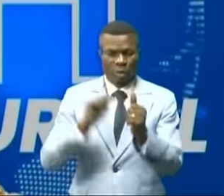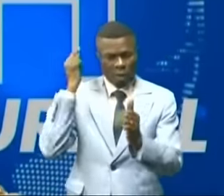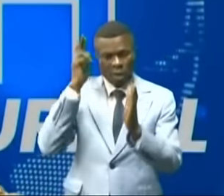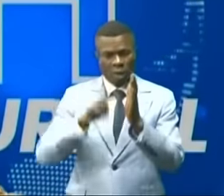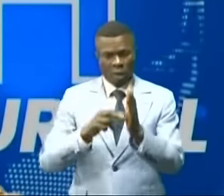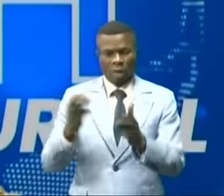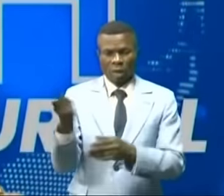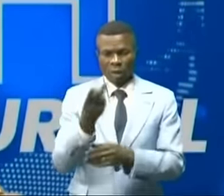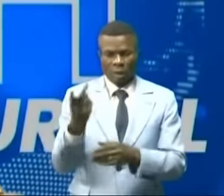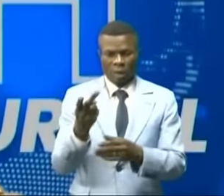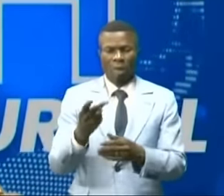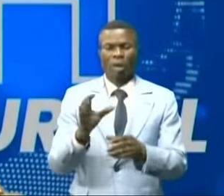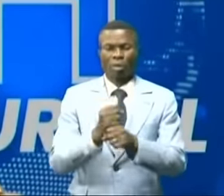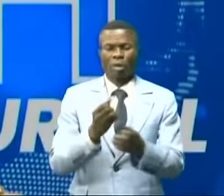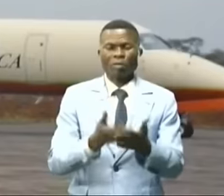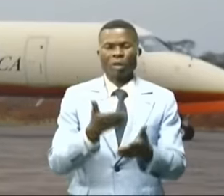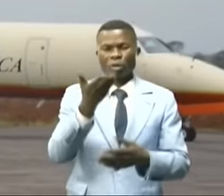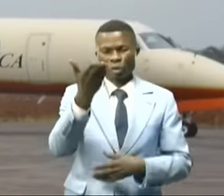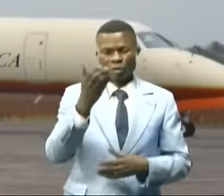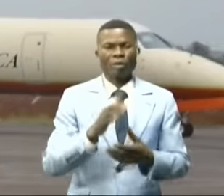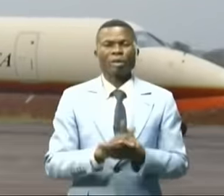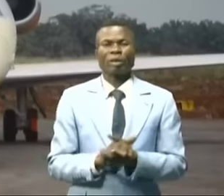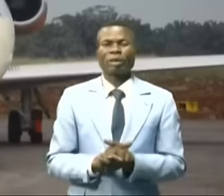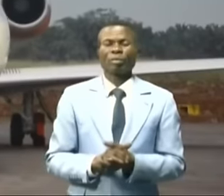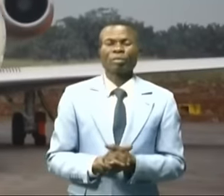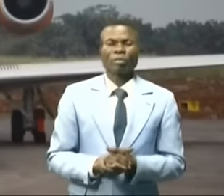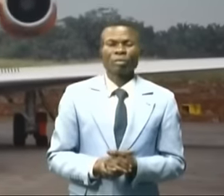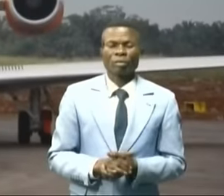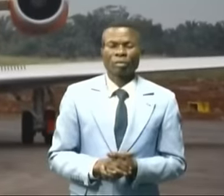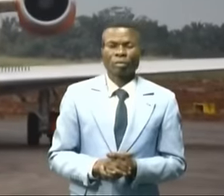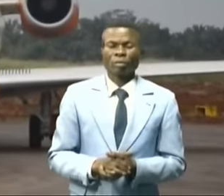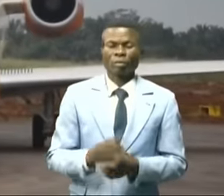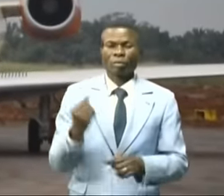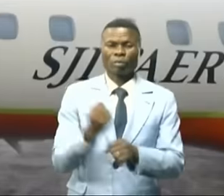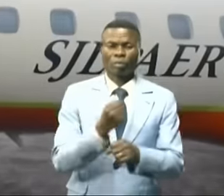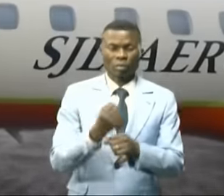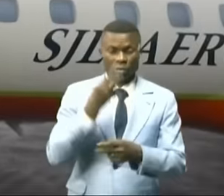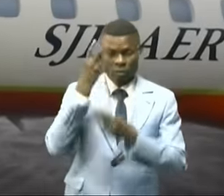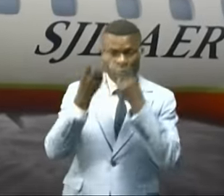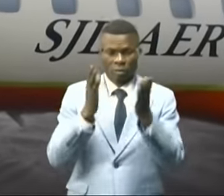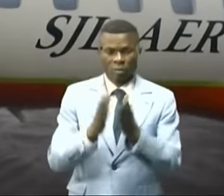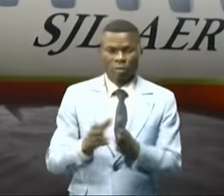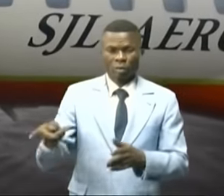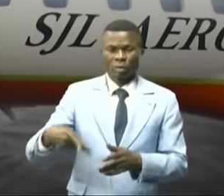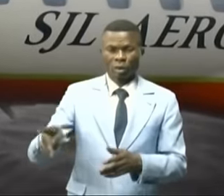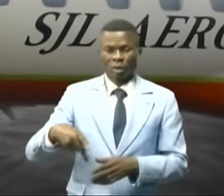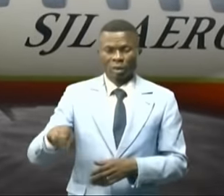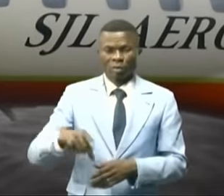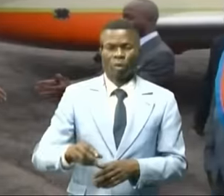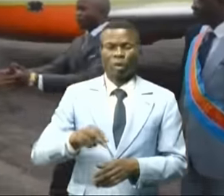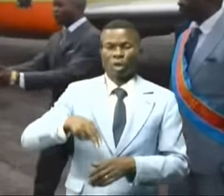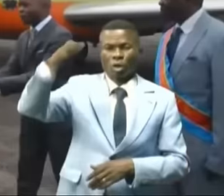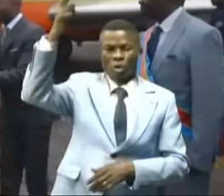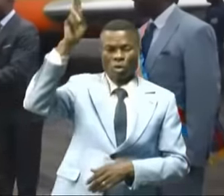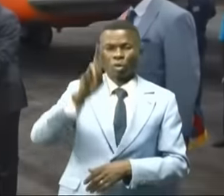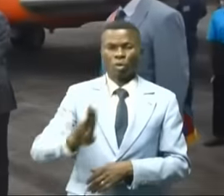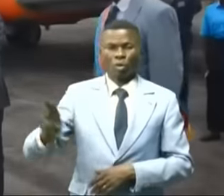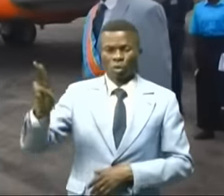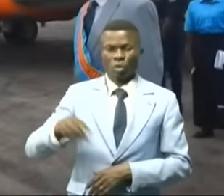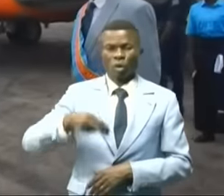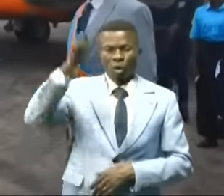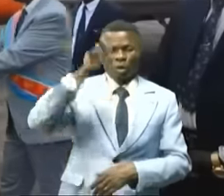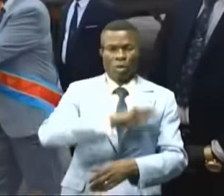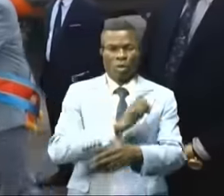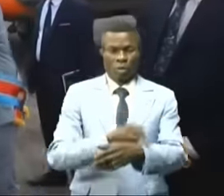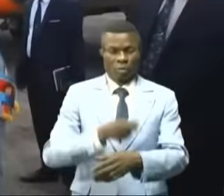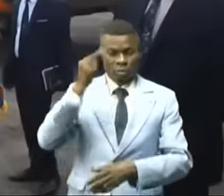résumé avec Edith Chala. À mission d'itinérance dans les provinces du Haut-Tuélé et du Nord Kivu, le ministre